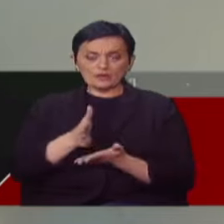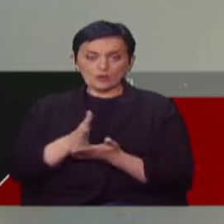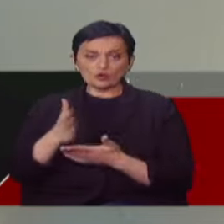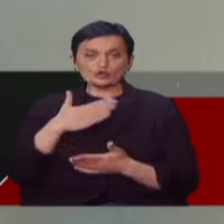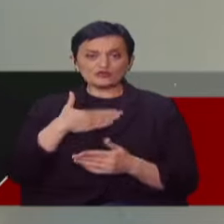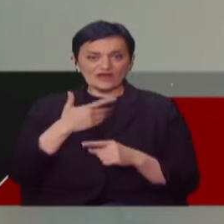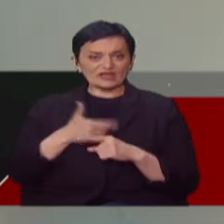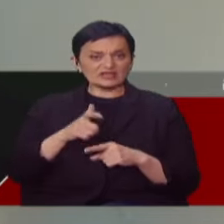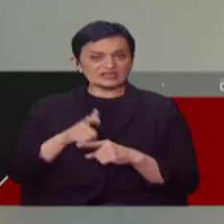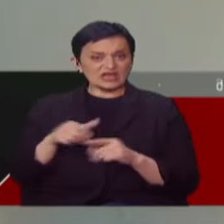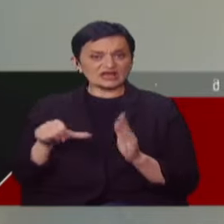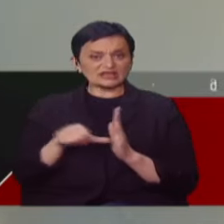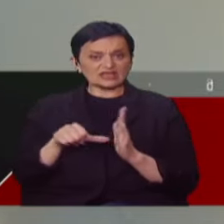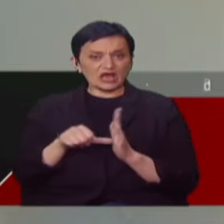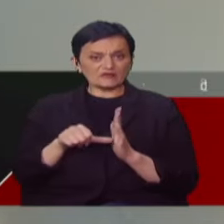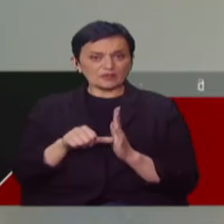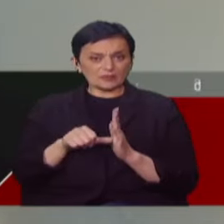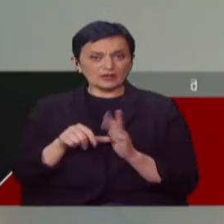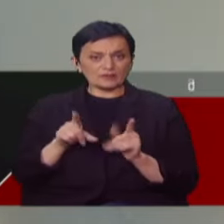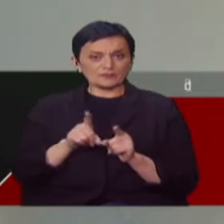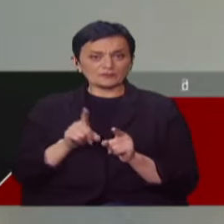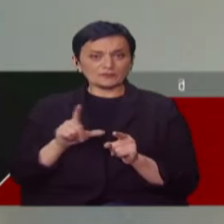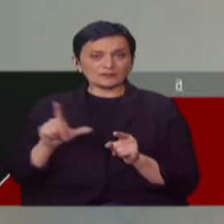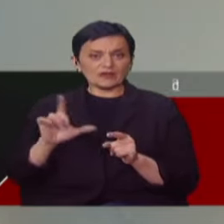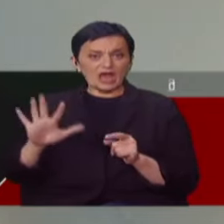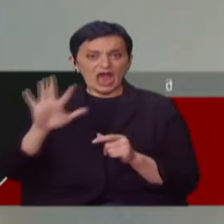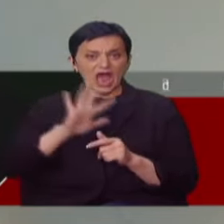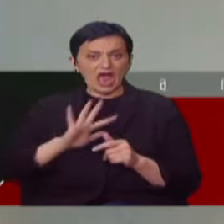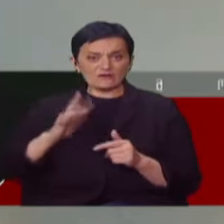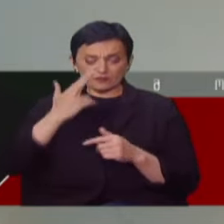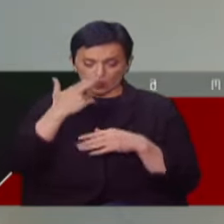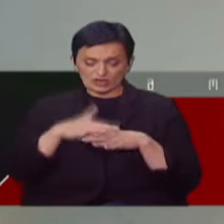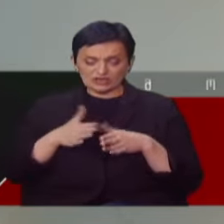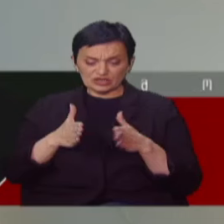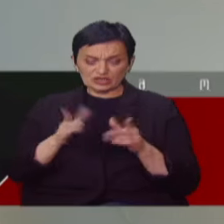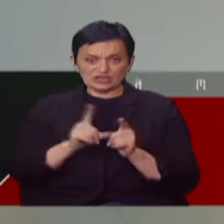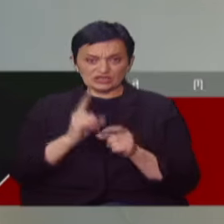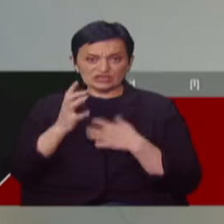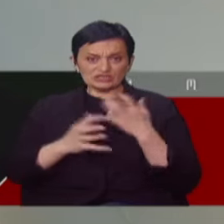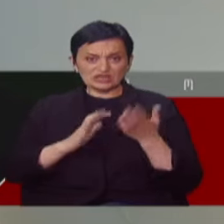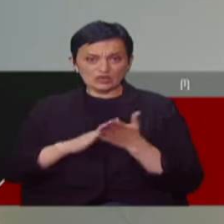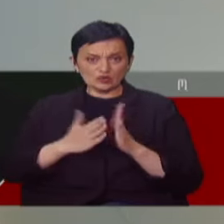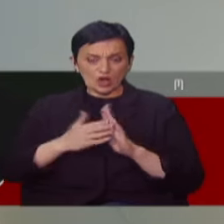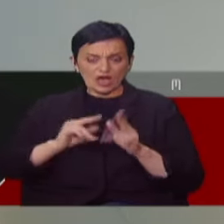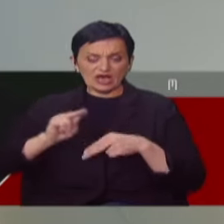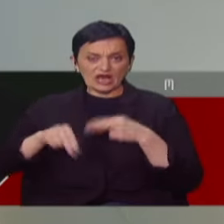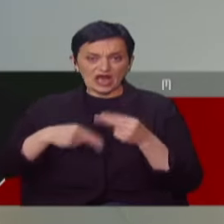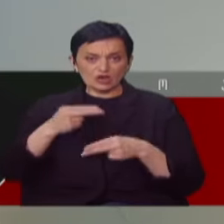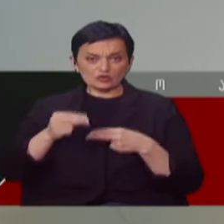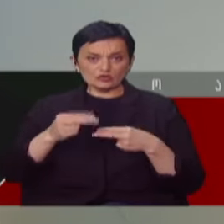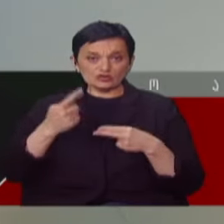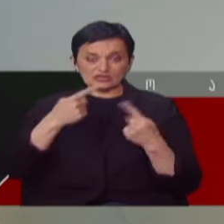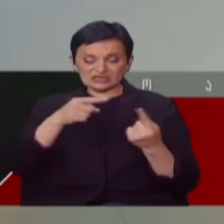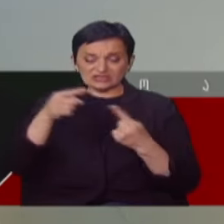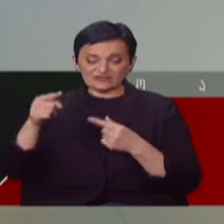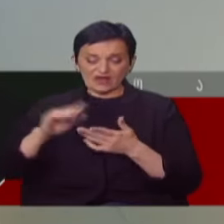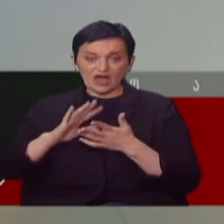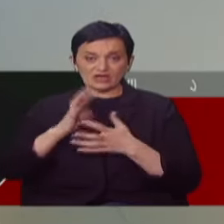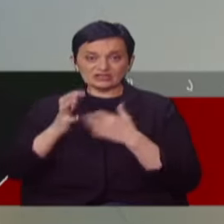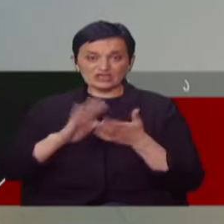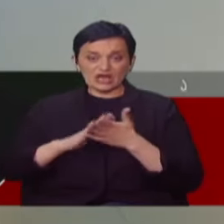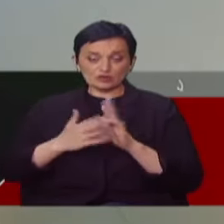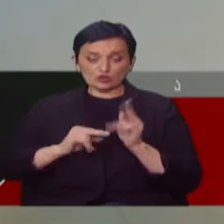ჩვენ ძალიან დაგვეხმარა, ასე ვთქვათ, ამ ევროინტეგრაციის გზაზე და მათ შორის საერთაშორისო ხელშეკრულებების, სხვა საერთაშორისო ხელშეკრულების